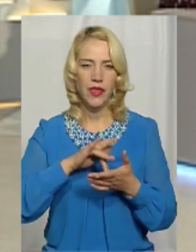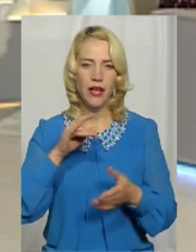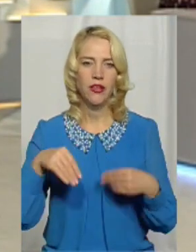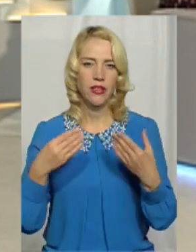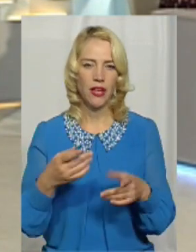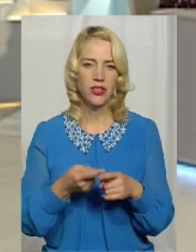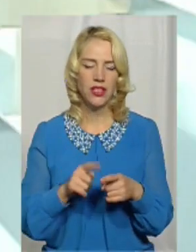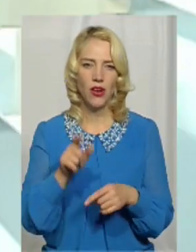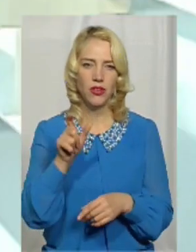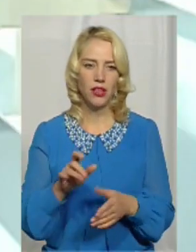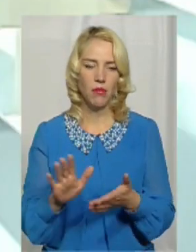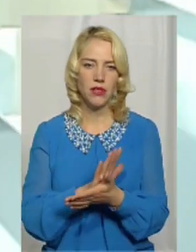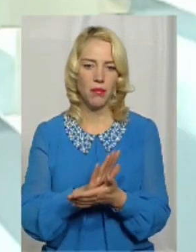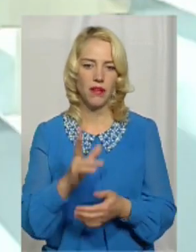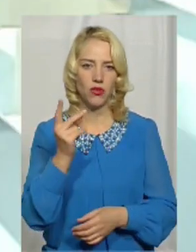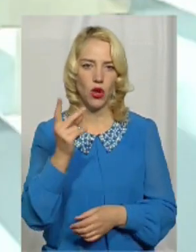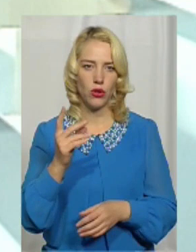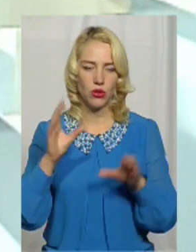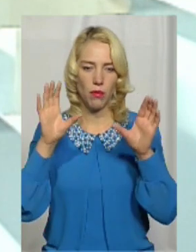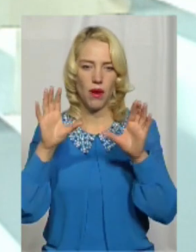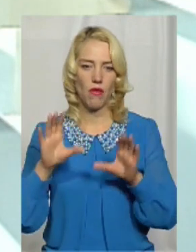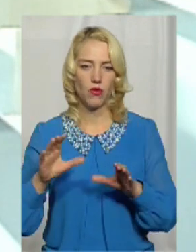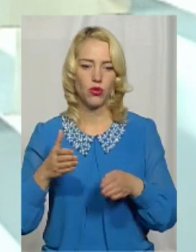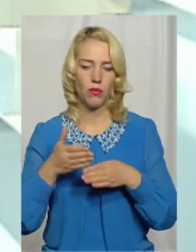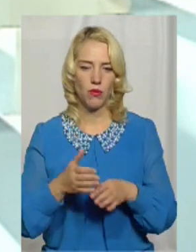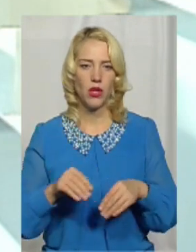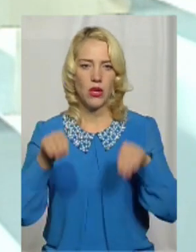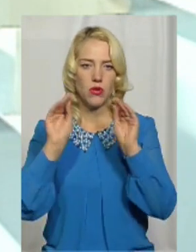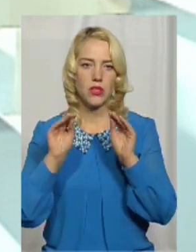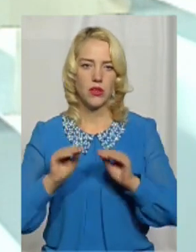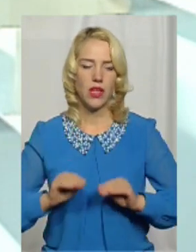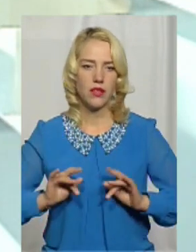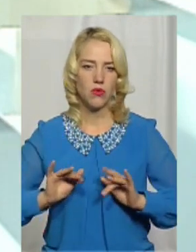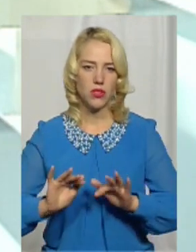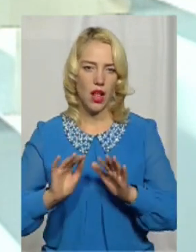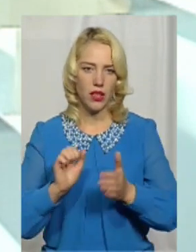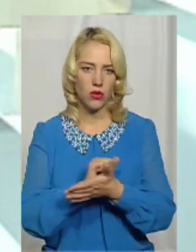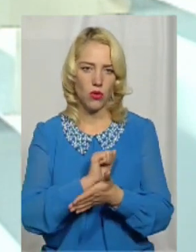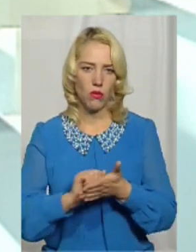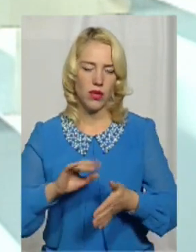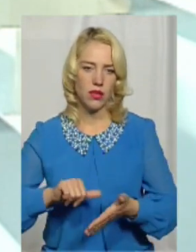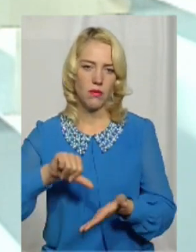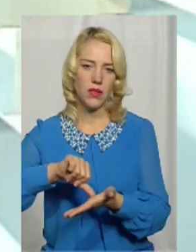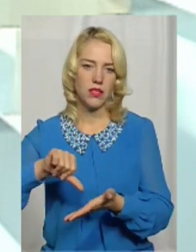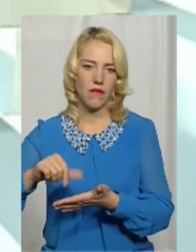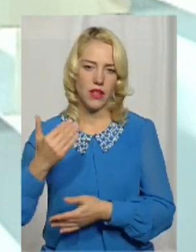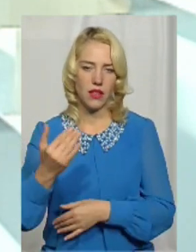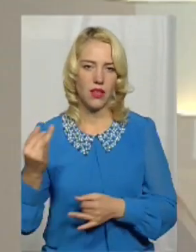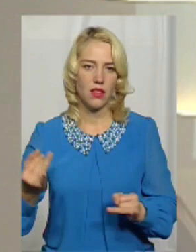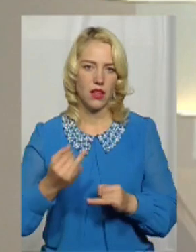цій людині безоплатну вторинну правову допомогу в складанні процесуальних документів та представництва і інтересів в